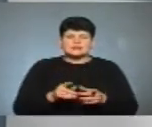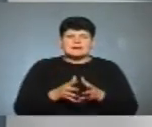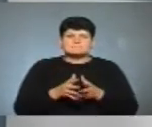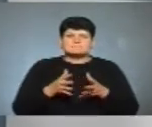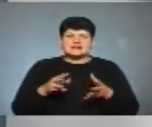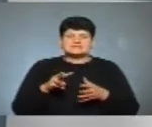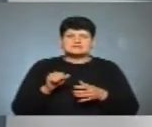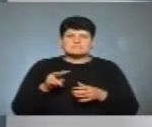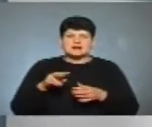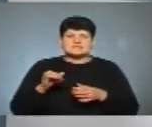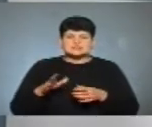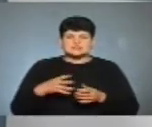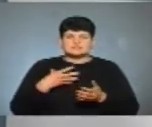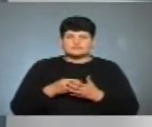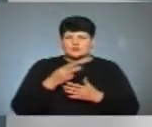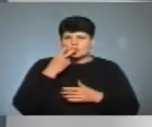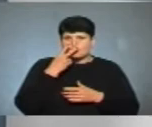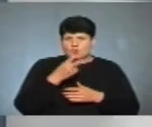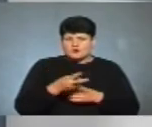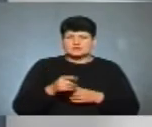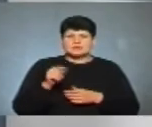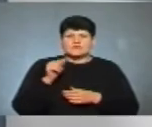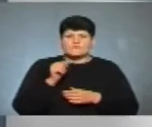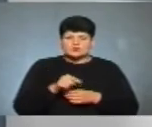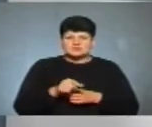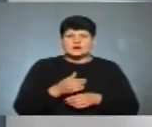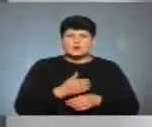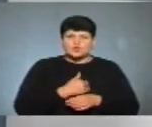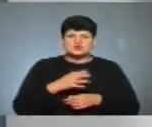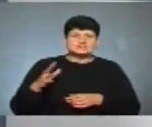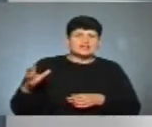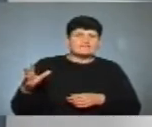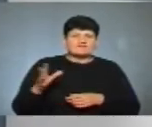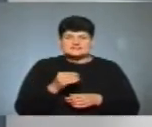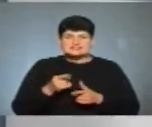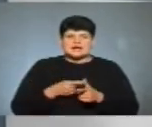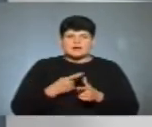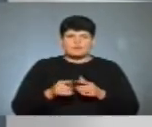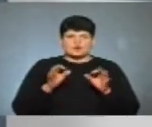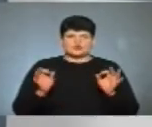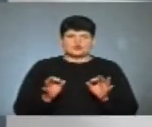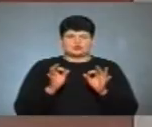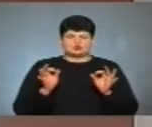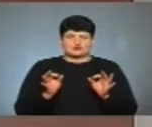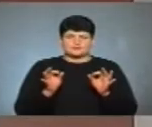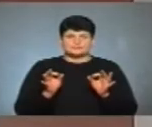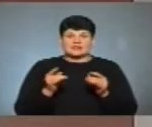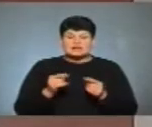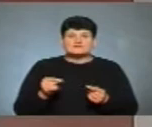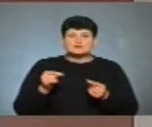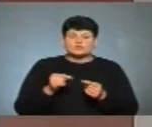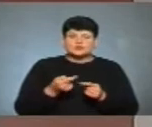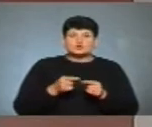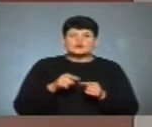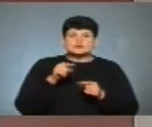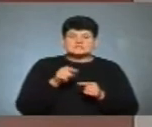максималістична в своїх поглядах, тобто вона не, вона хоче все або нічого. І, відповідно, от такі